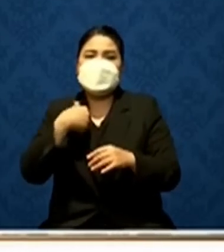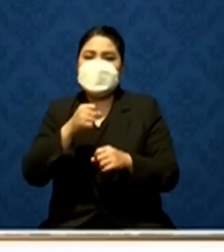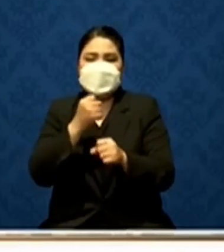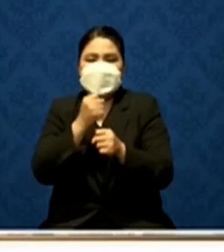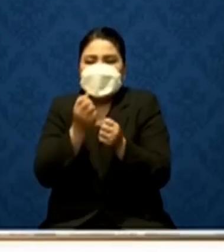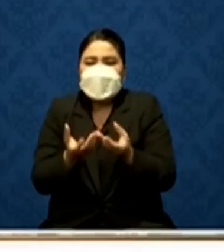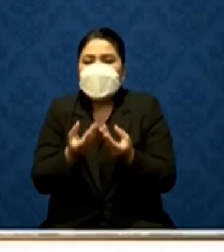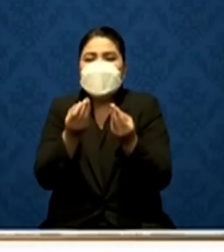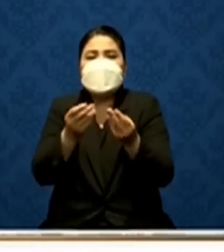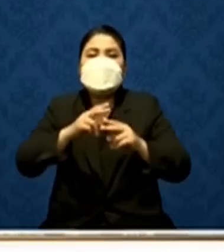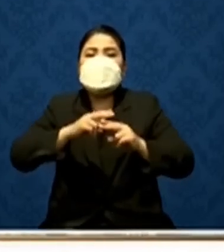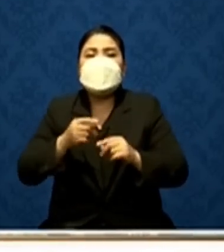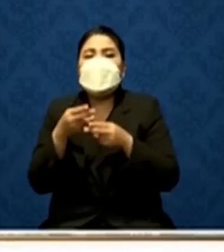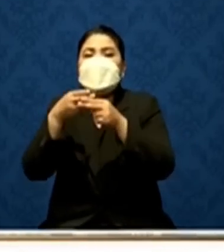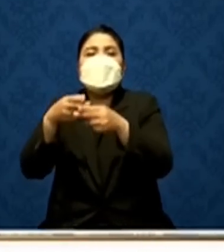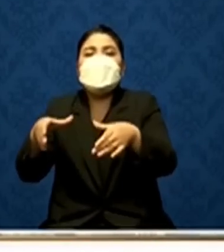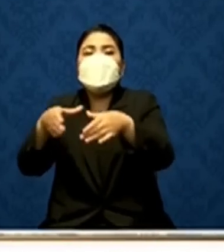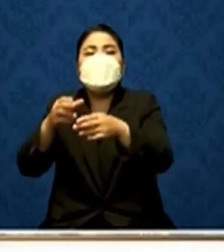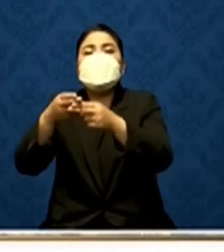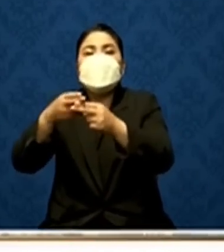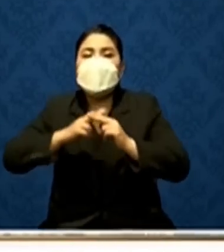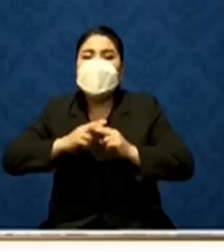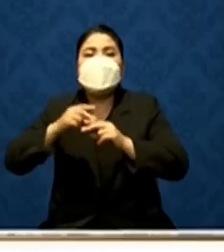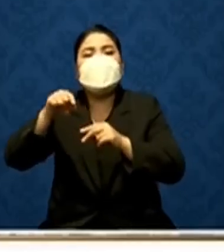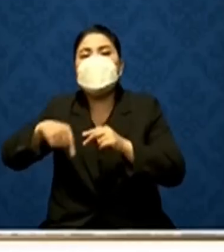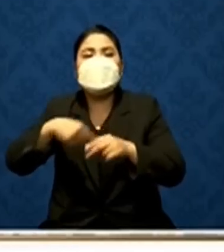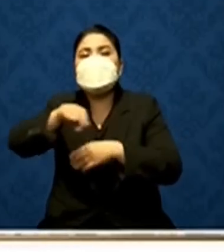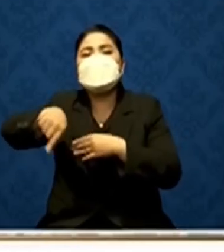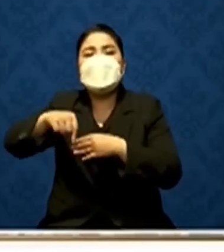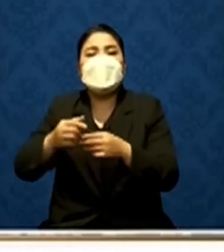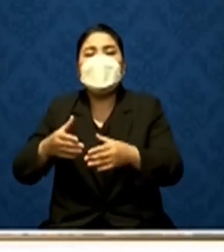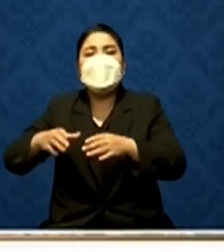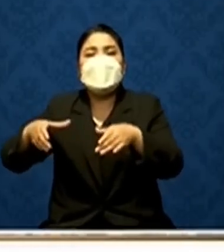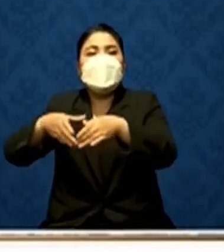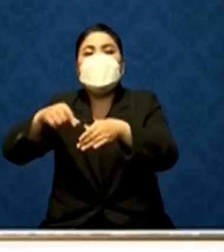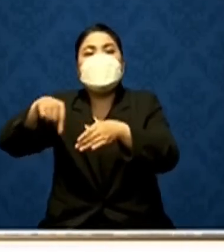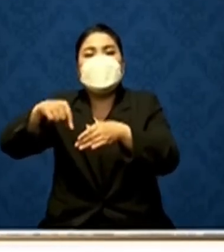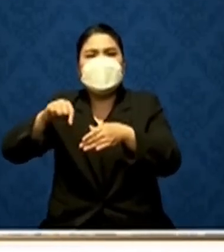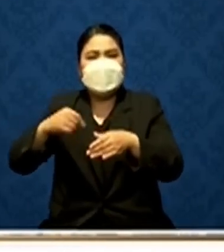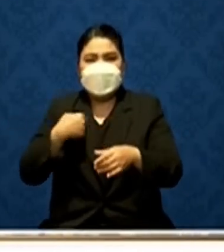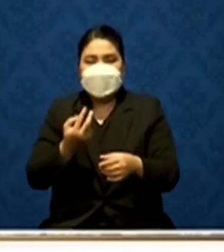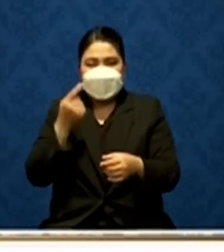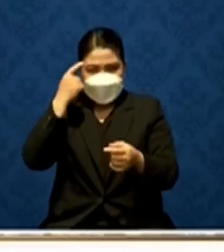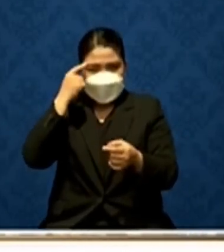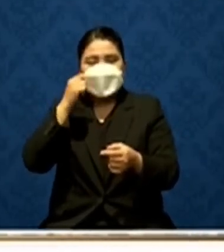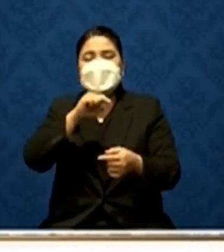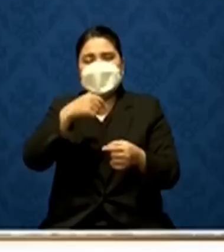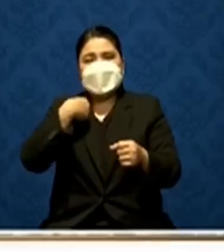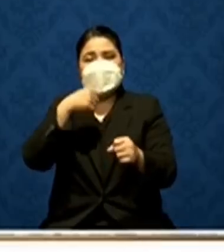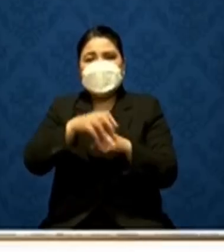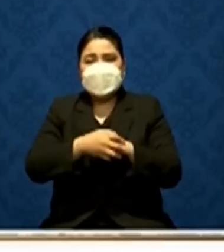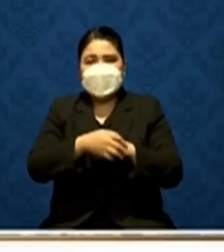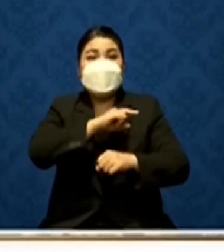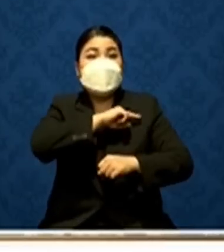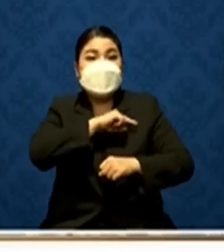อื้อประโยชน์ให้กับตนเองและพวกพ้องจงใจการปฏิบัติหน้าที่หรือใช้อำนาจขัดต่อบท